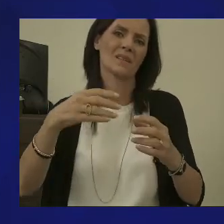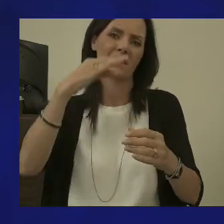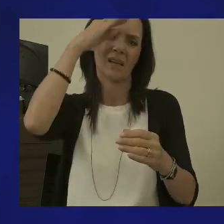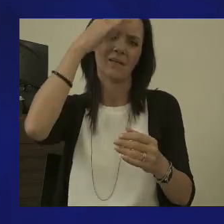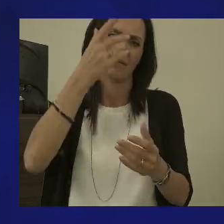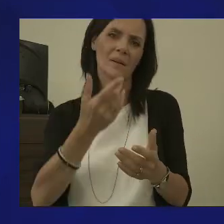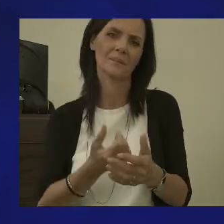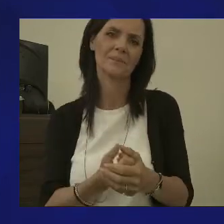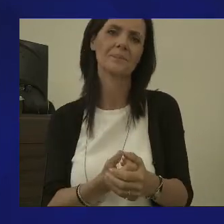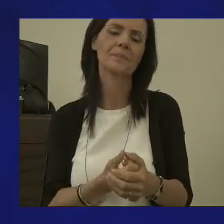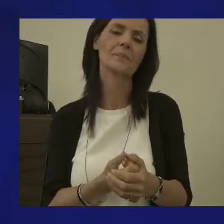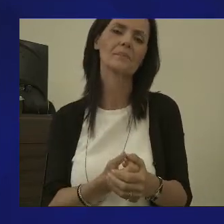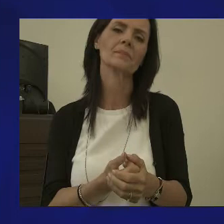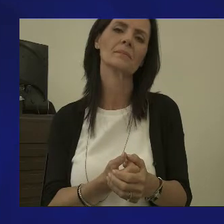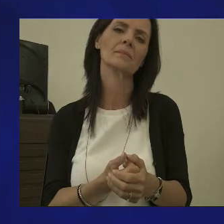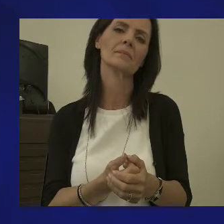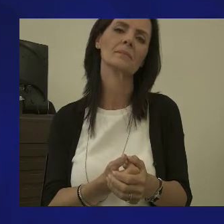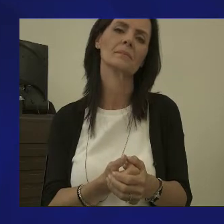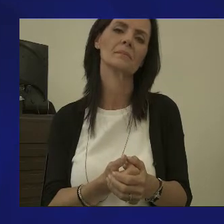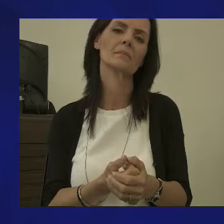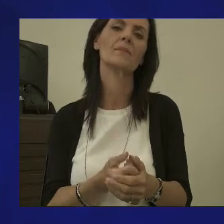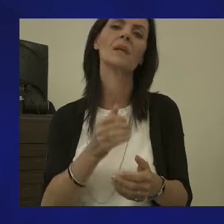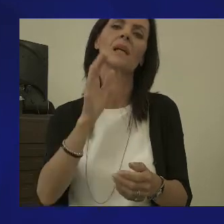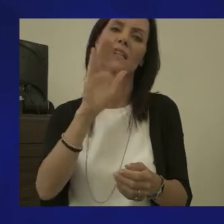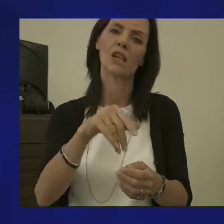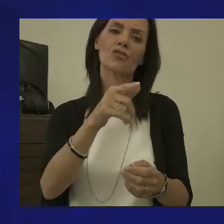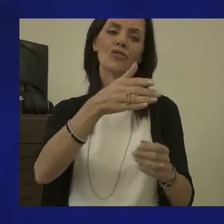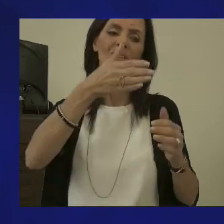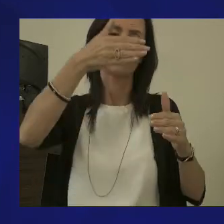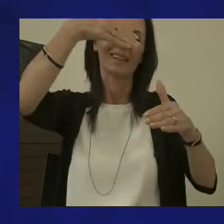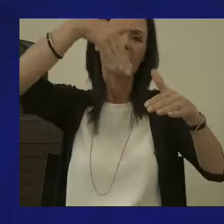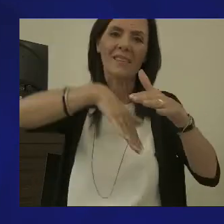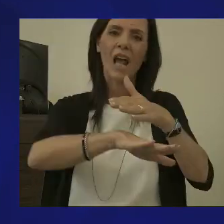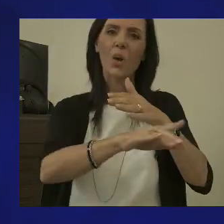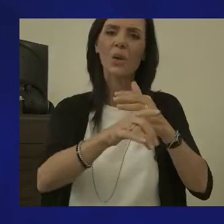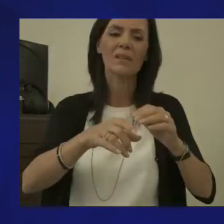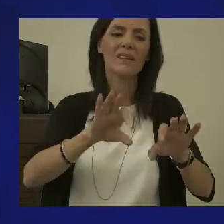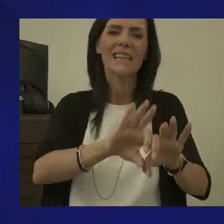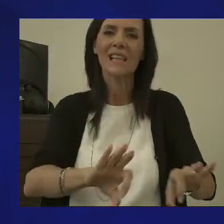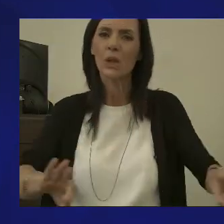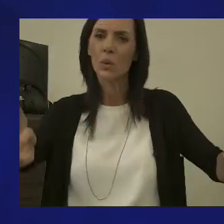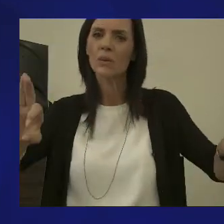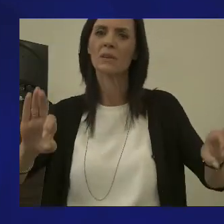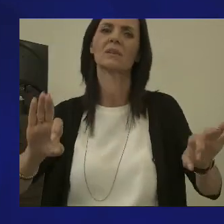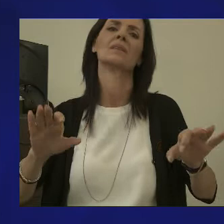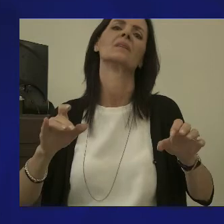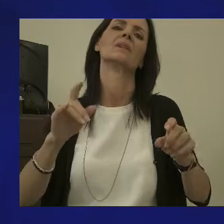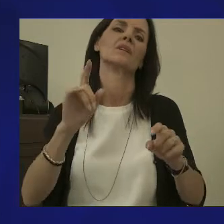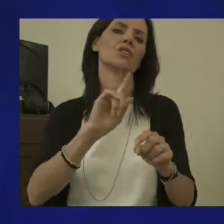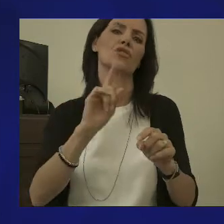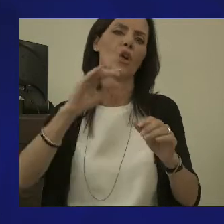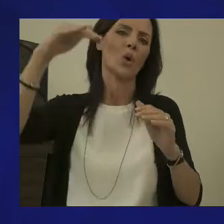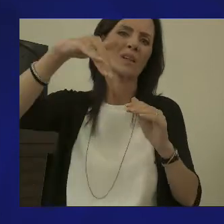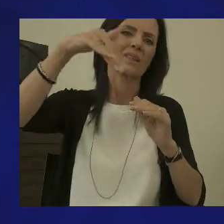מרוחים שלא יאפשרו את האבק החוצה. יש שם תעלות ניקוז שלא יידרדר, של שטיפה ושלא